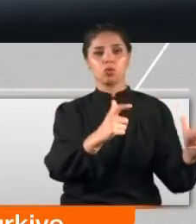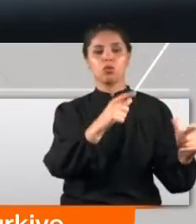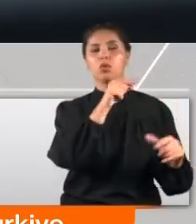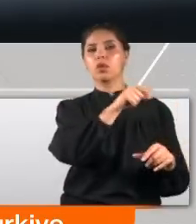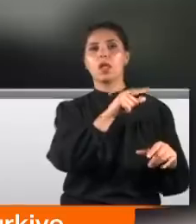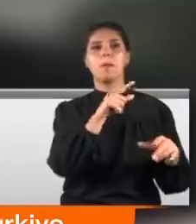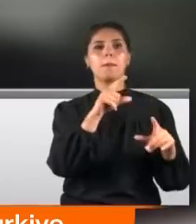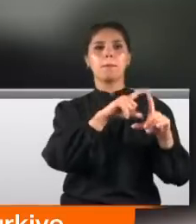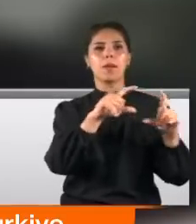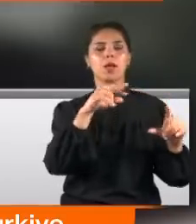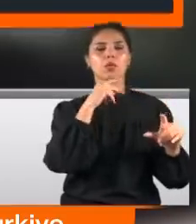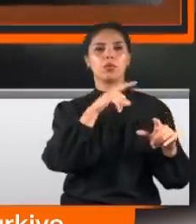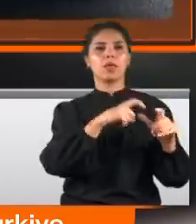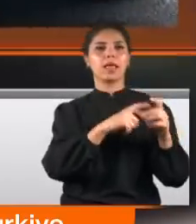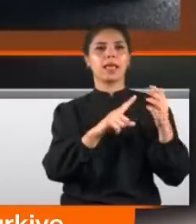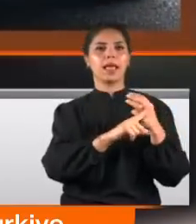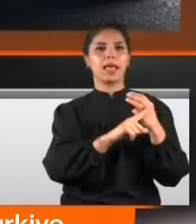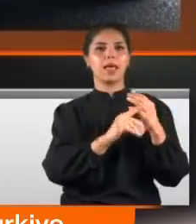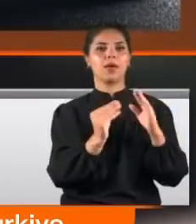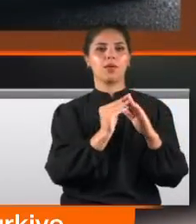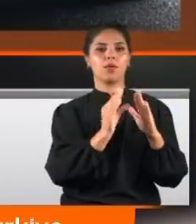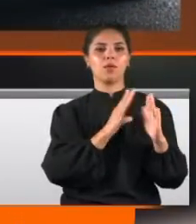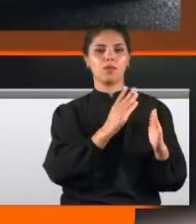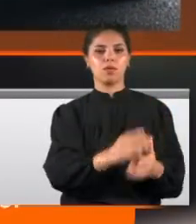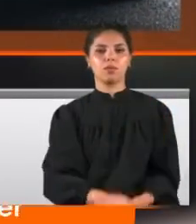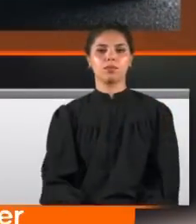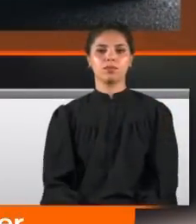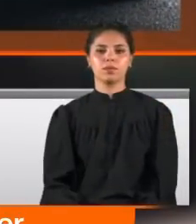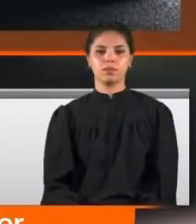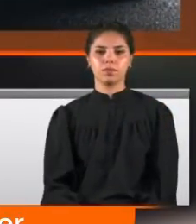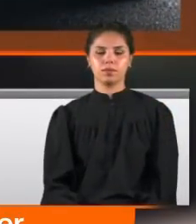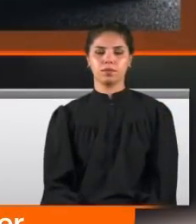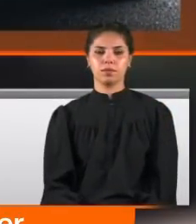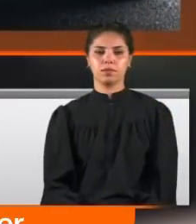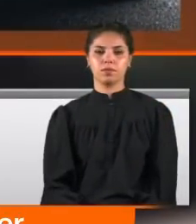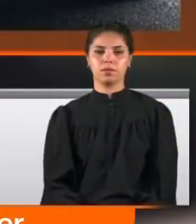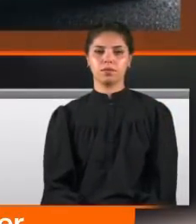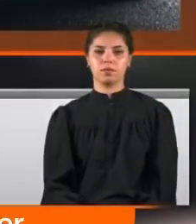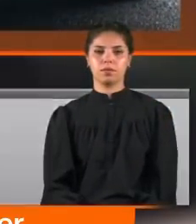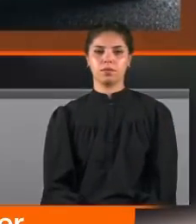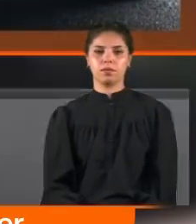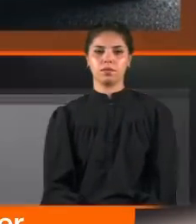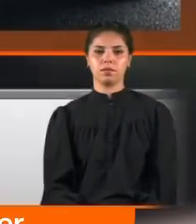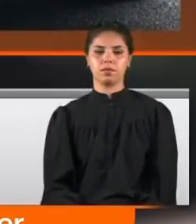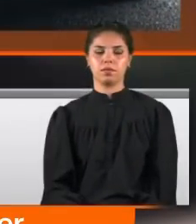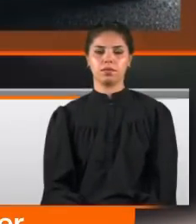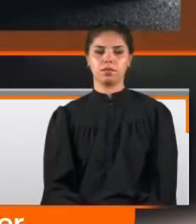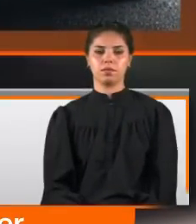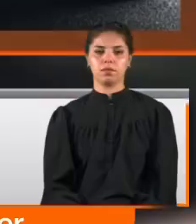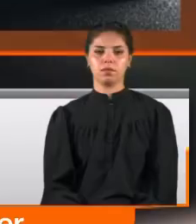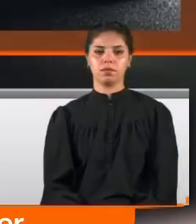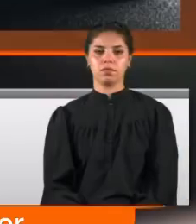GE yazısı. Başında bizimkilerde biliyorsunuz TR yazıyor ufak bir şekilde. Onlarda da GE yazıyor ama hemen göze